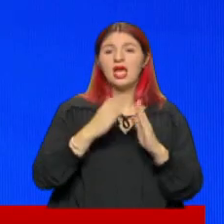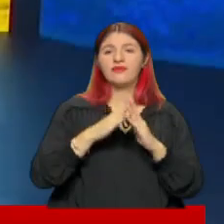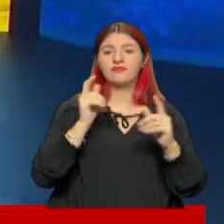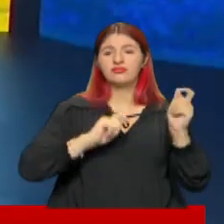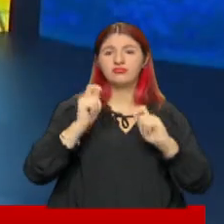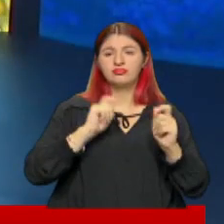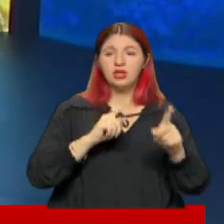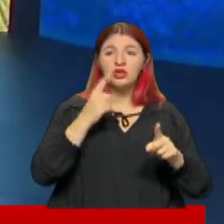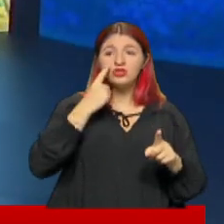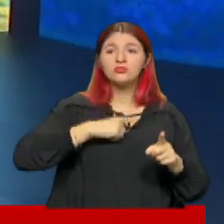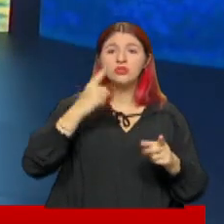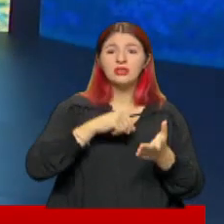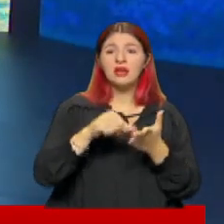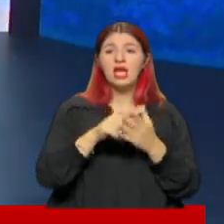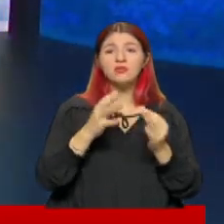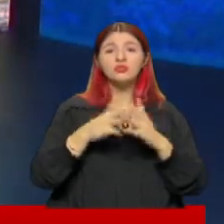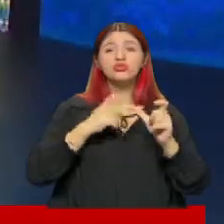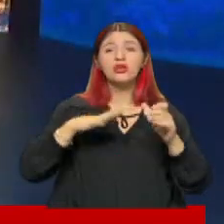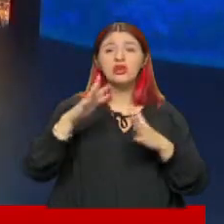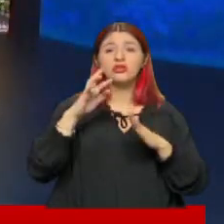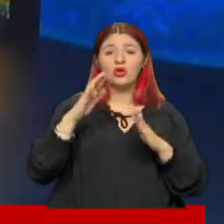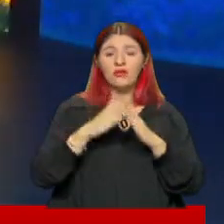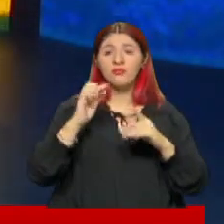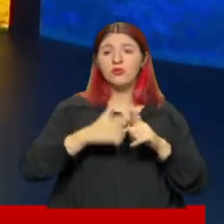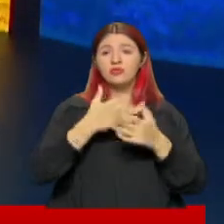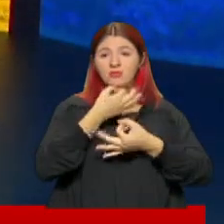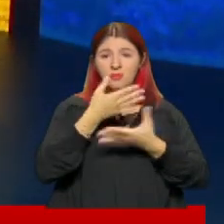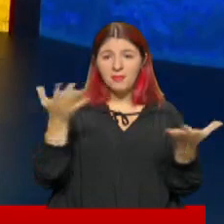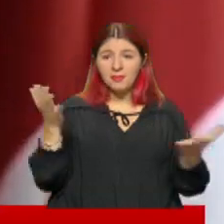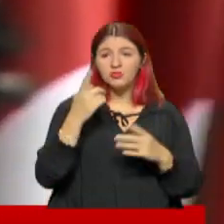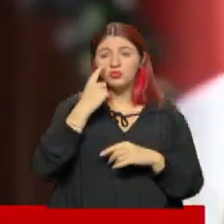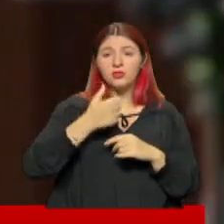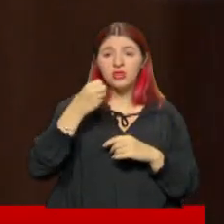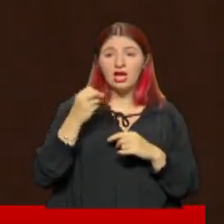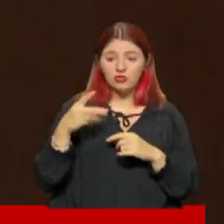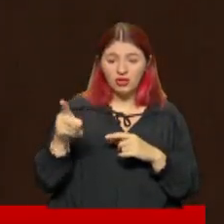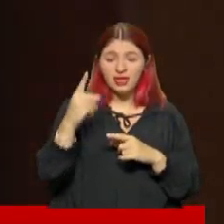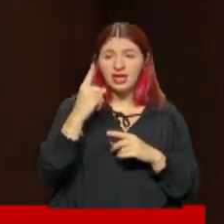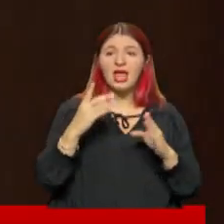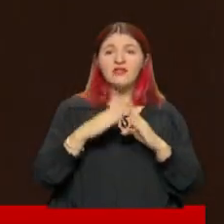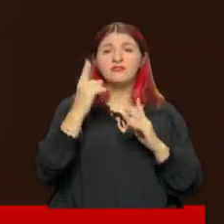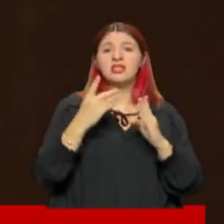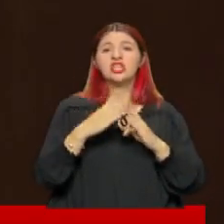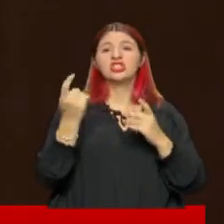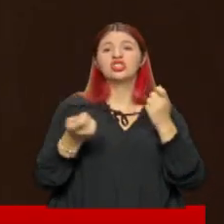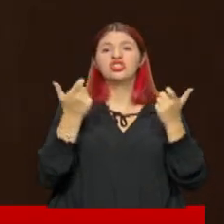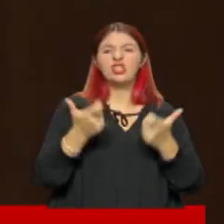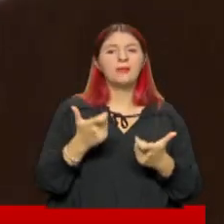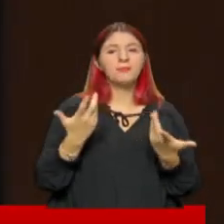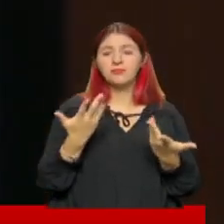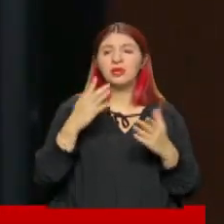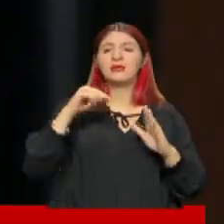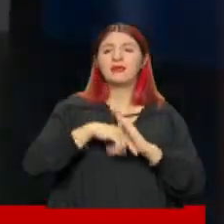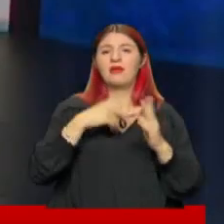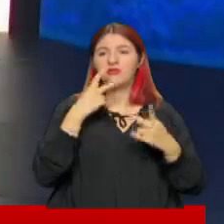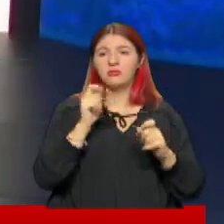sosyal konut Cumhuriyet tarihinin en büyük sosyal Konut Projesi diye duyurulmuştur Cumhurbaşkanı Erdoğan ilk Evim ilk iş yeri projesinin